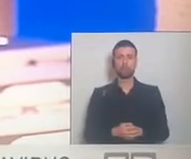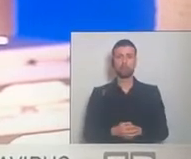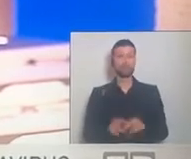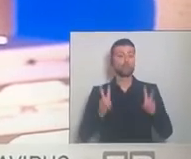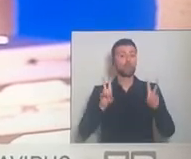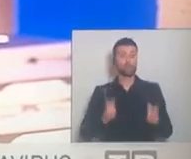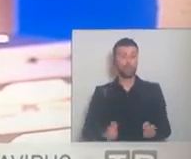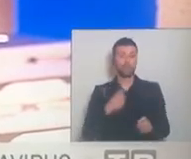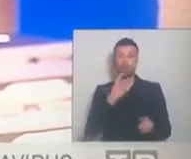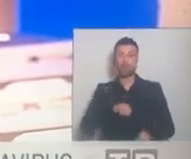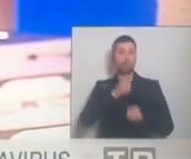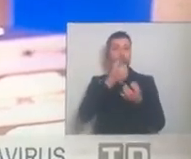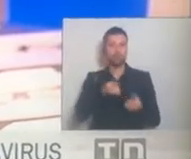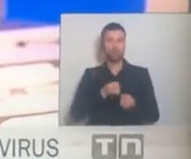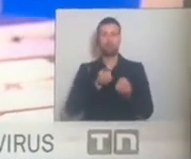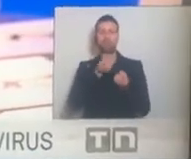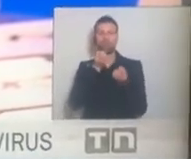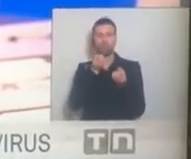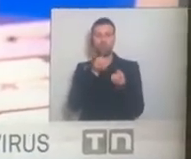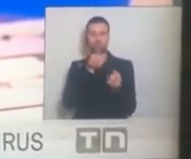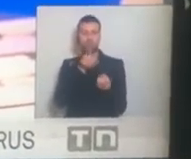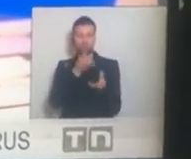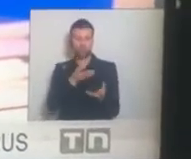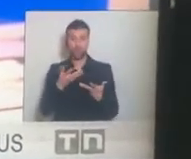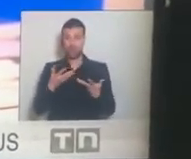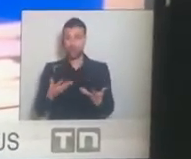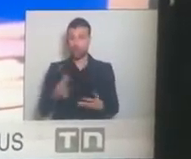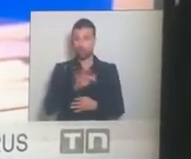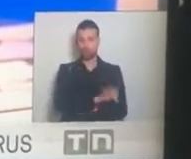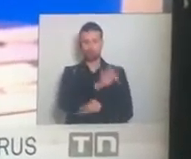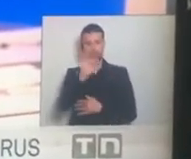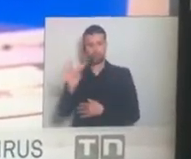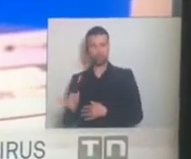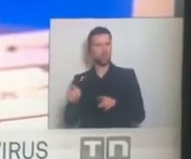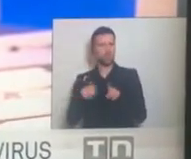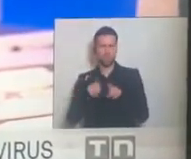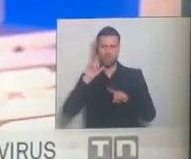l'actualització d'algunes dades. A continuació, li passo la paraula, com cada dia, al conseller Buch.